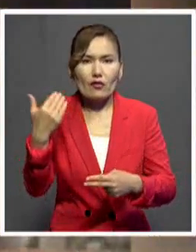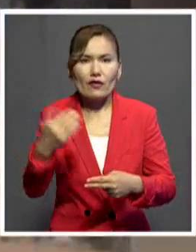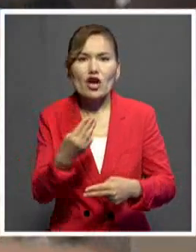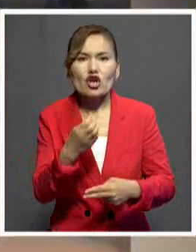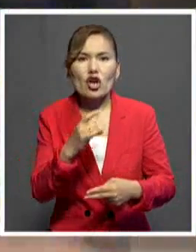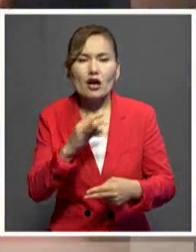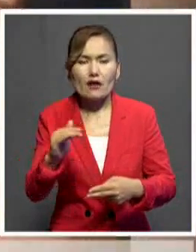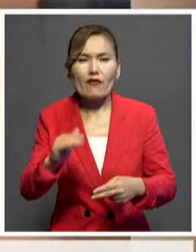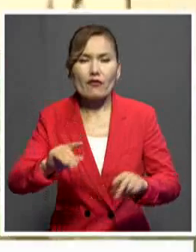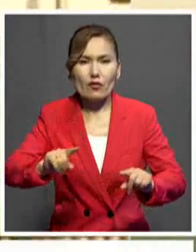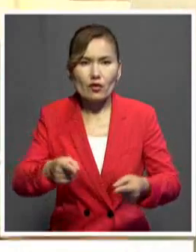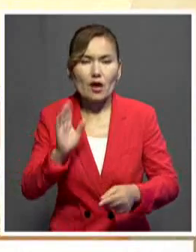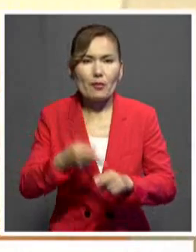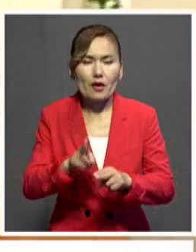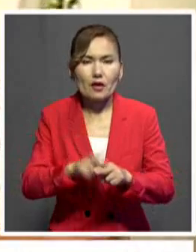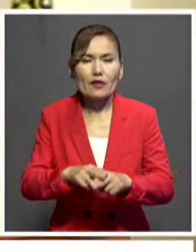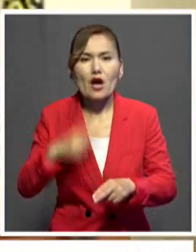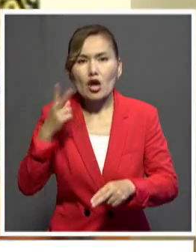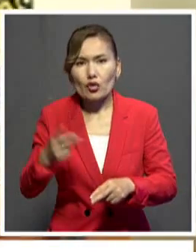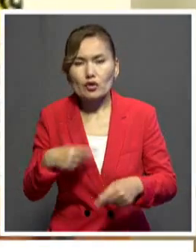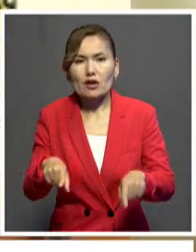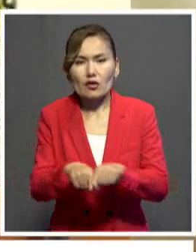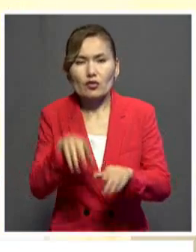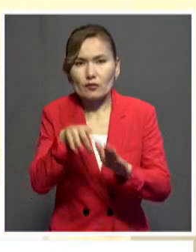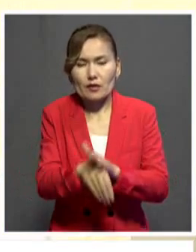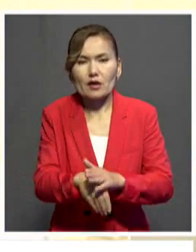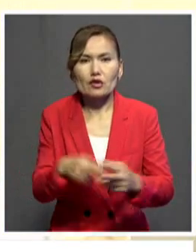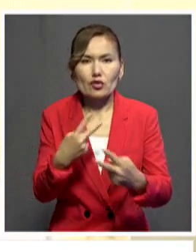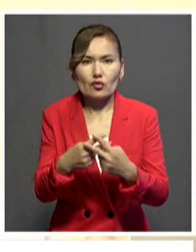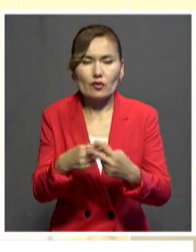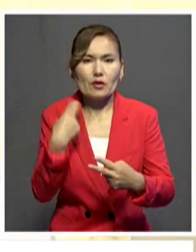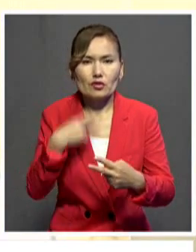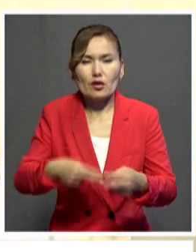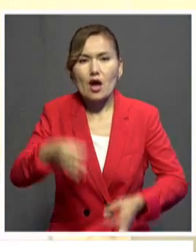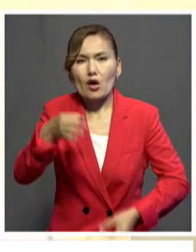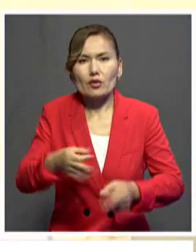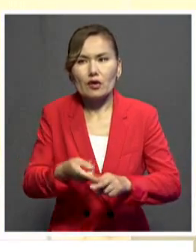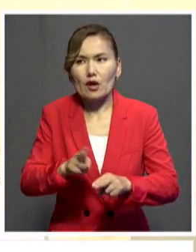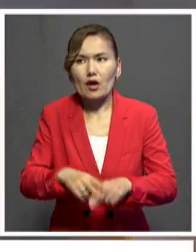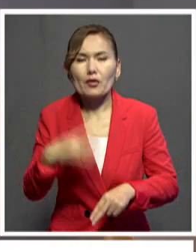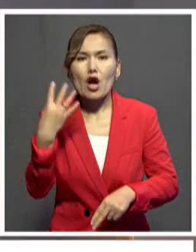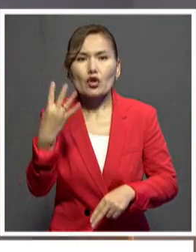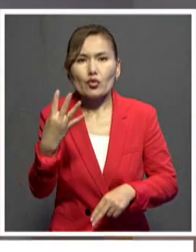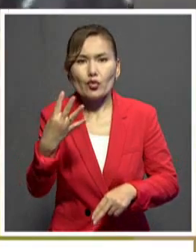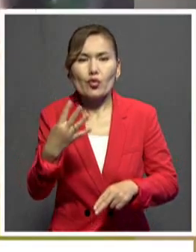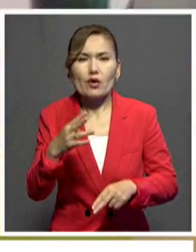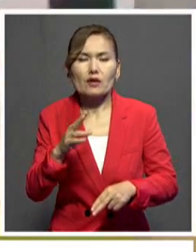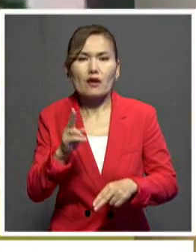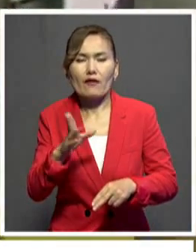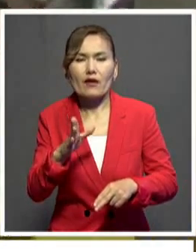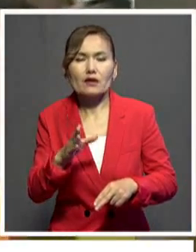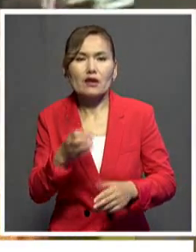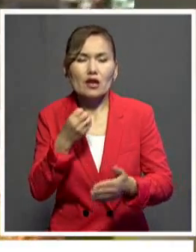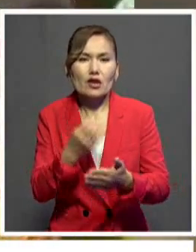оның қызы Мәриям әуежайға жетісімен тұтқындалмақ. Экс-премьер өз отбасымен Лондонда 4-1 қымбат баспана иеленді деп айыпталып